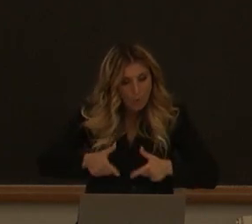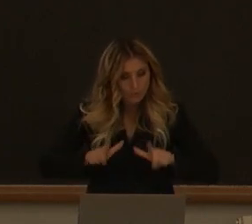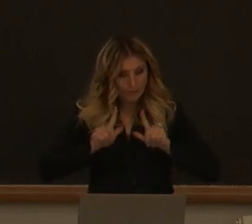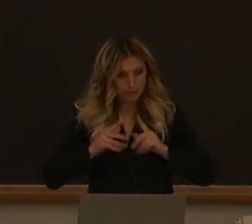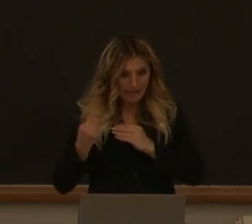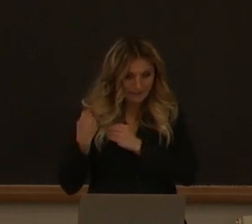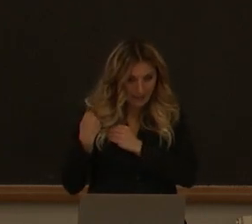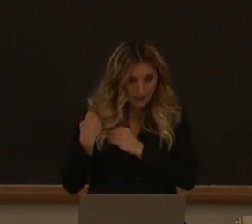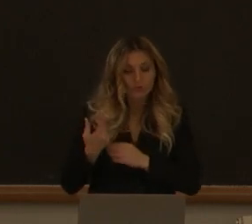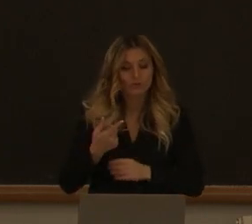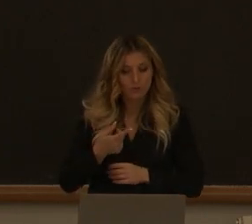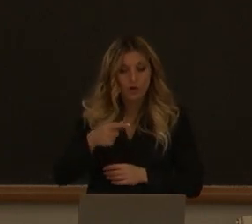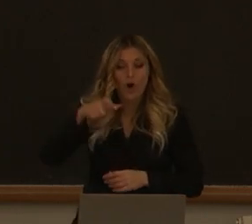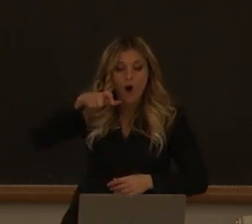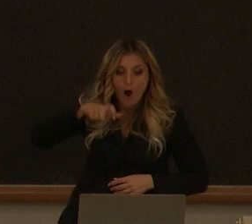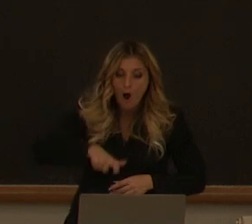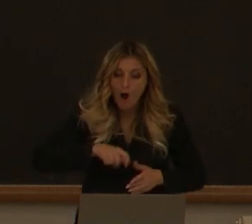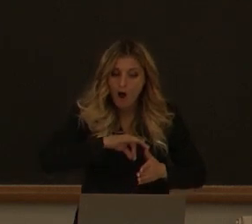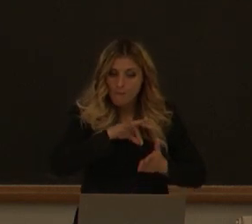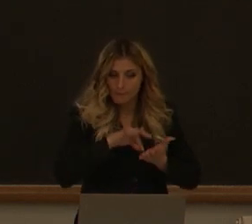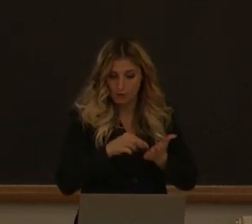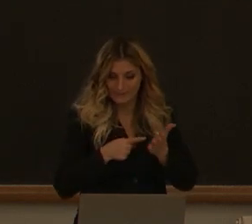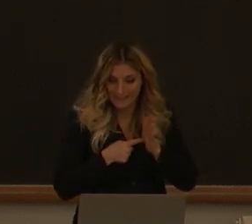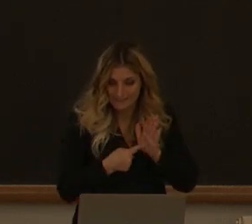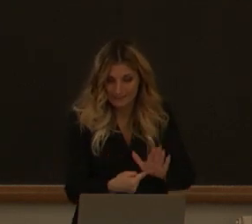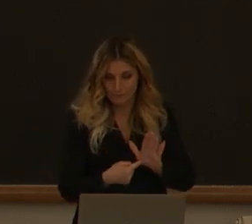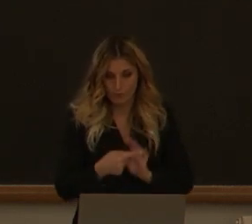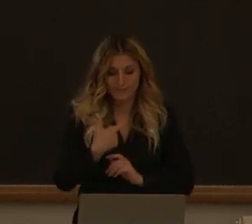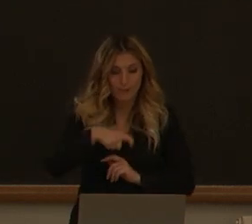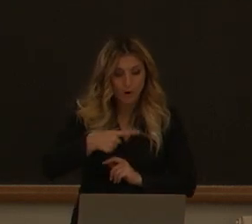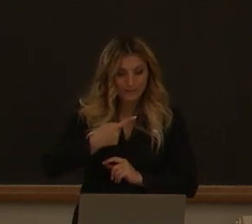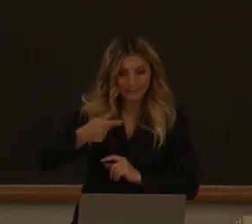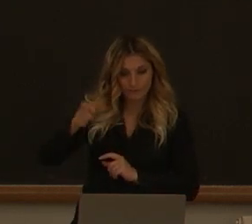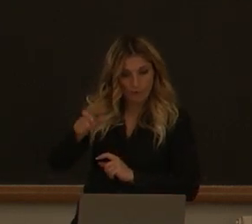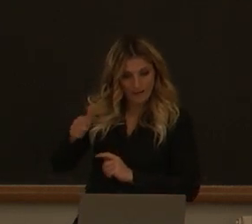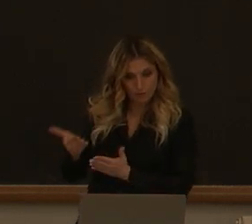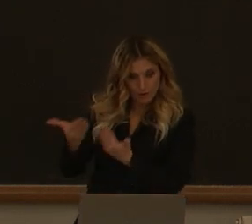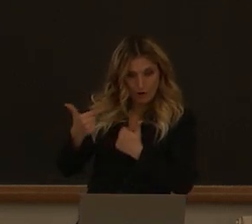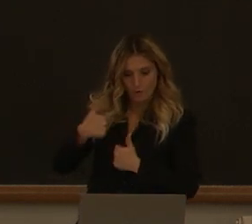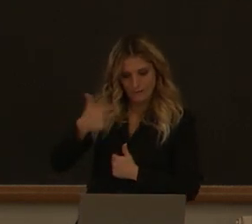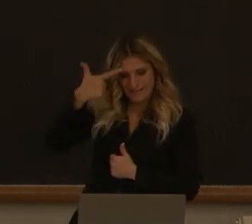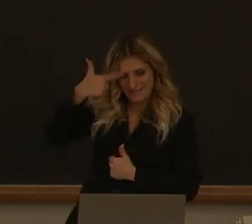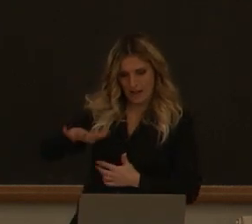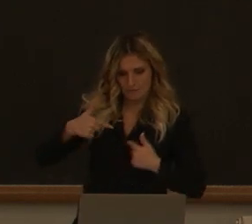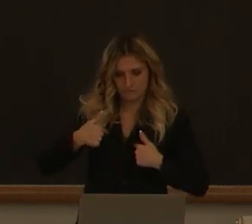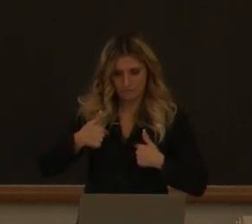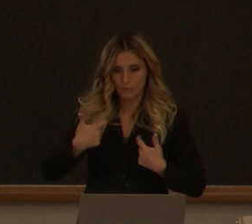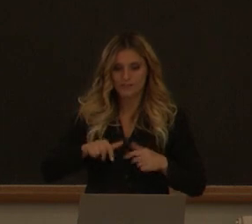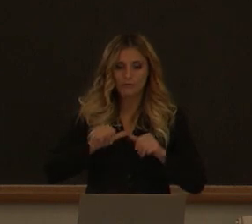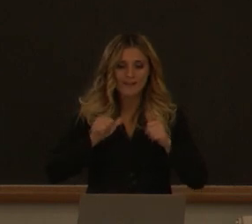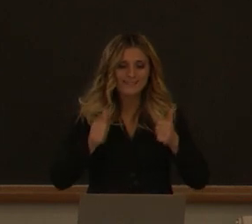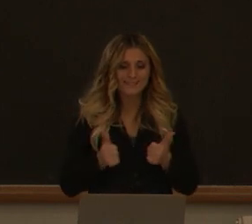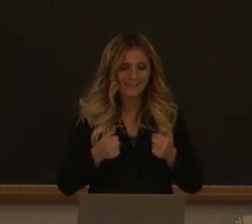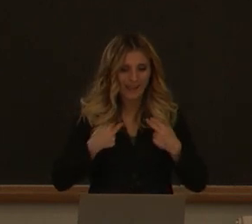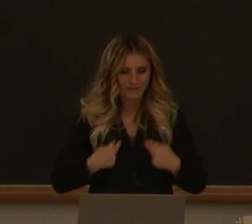devono essere trasferiti al consumatore, che deve essere consapevole del fatto che, utilizzando uno stile di vita